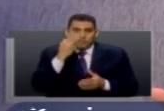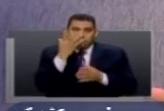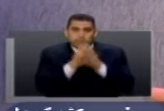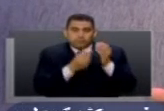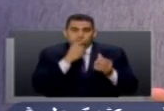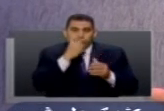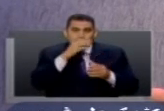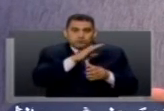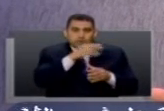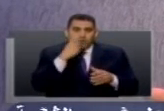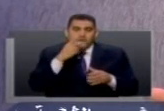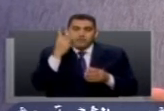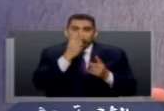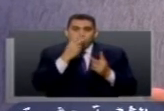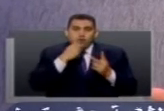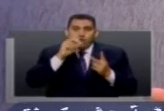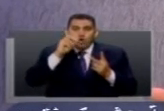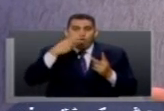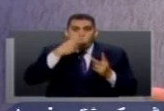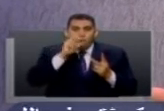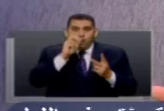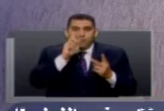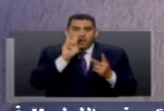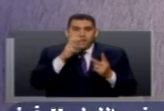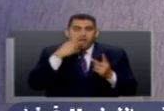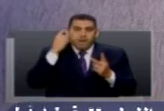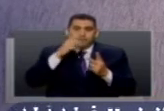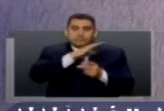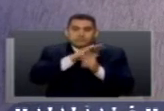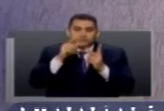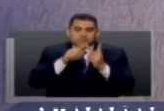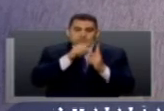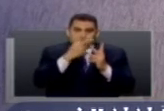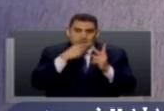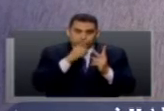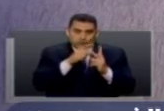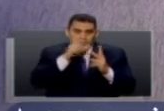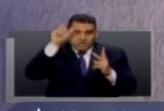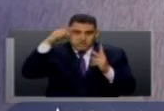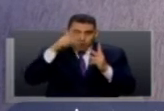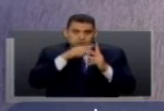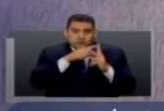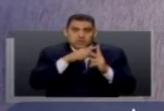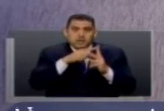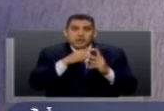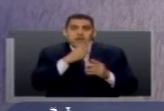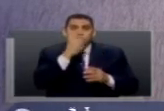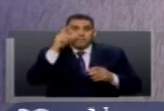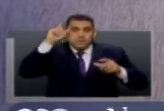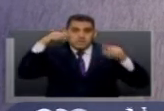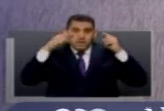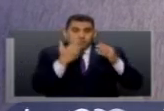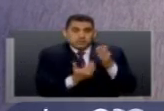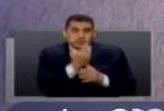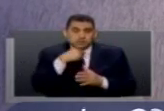ومشكله عقبه بن ابي معيط او قل مشكله اغتيال نعم مشكله بني قريضه ايضا ليست بجديده